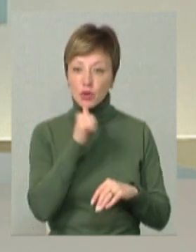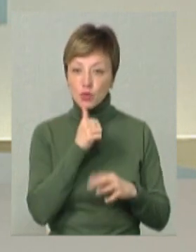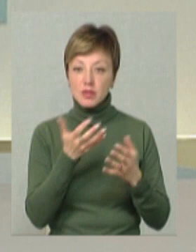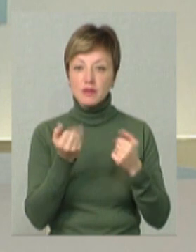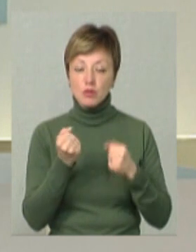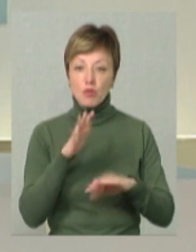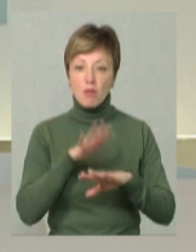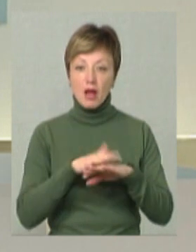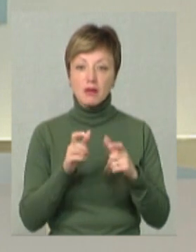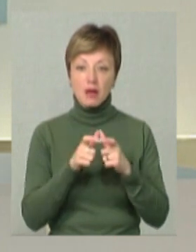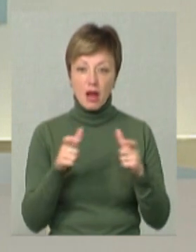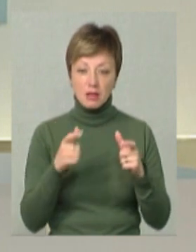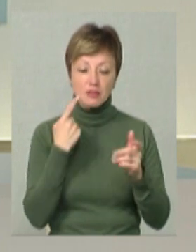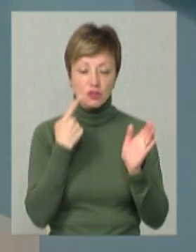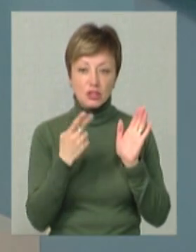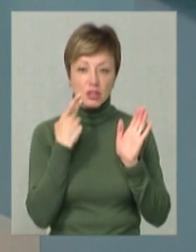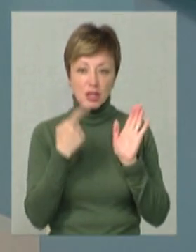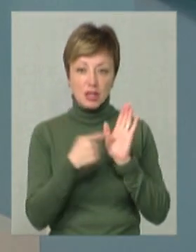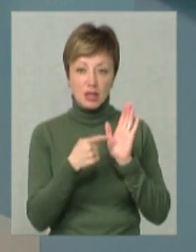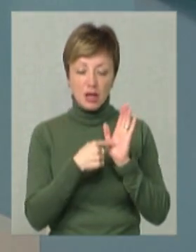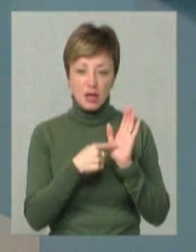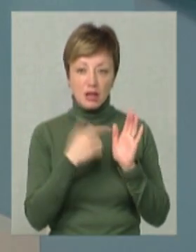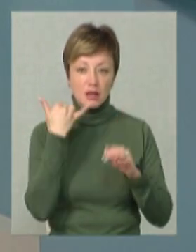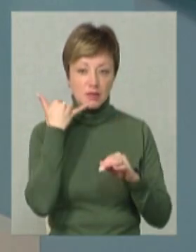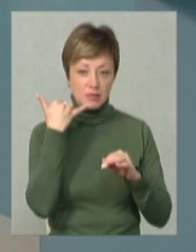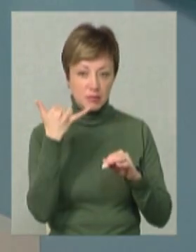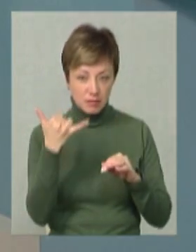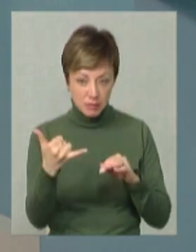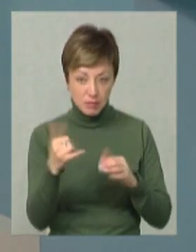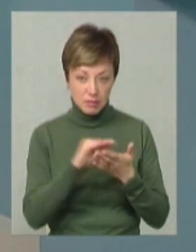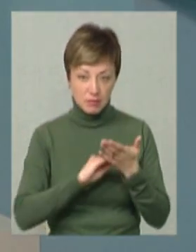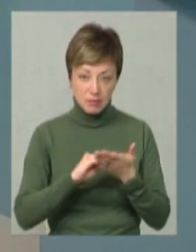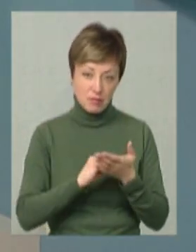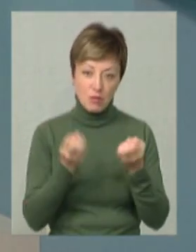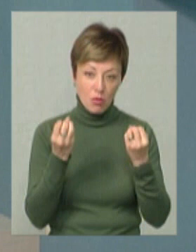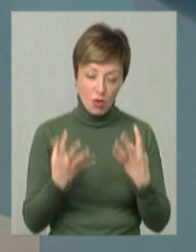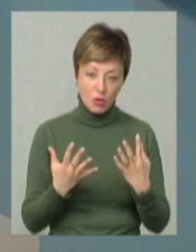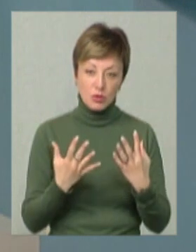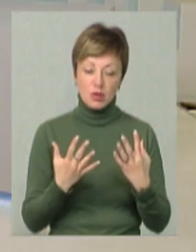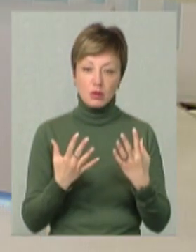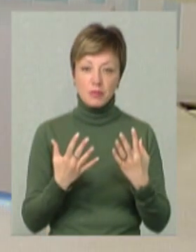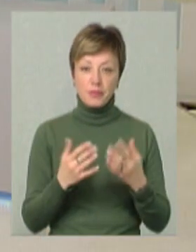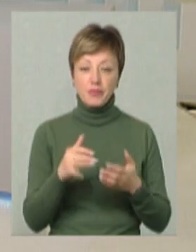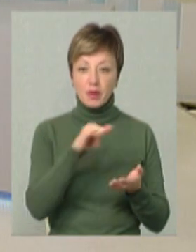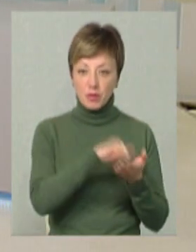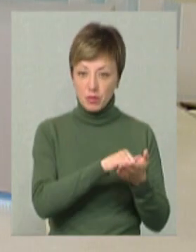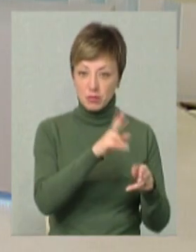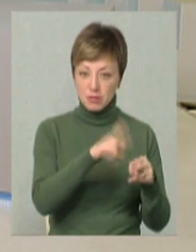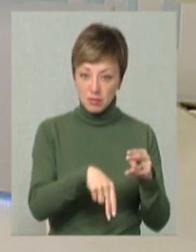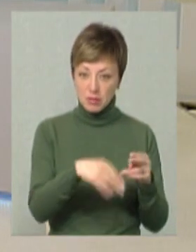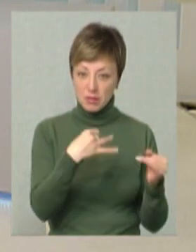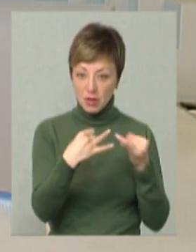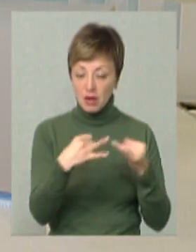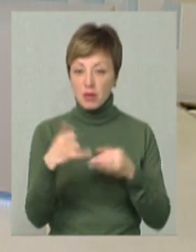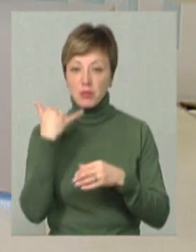візьміть банківську картку, на ній завжди зазначена гаряча лінія і перетелефонуйте просто. Покладіть слухавку, обірвіть розмову з тим, з